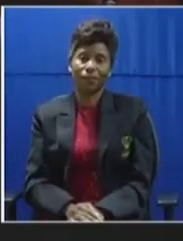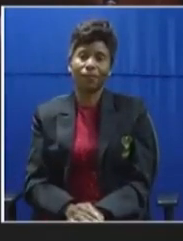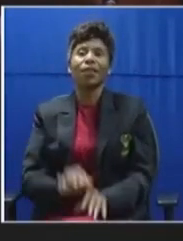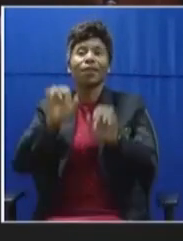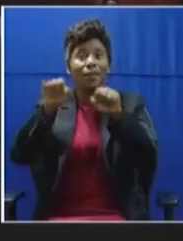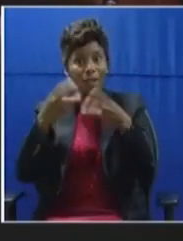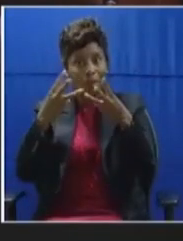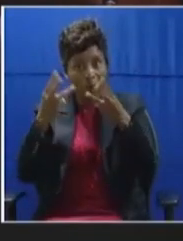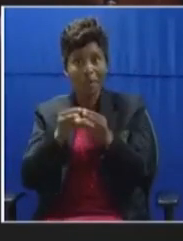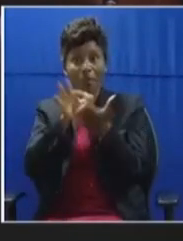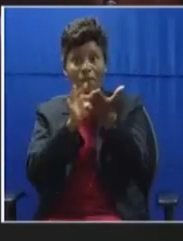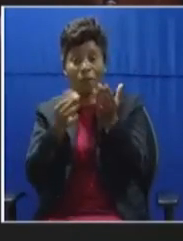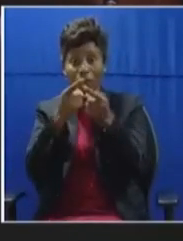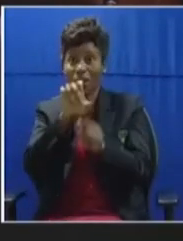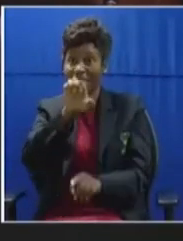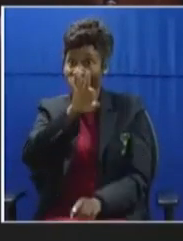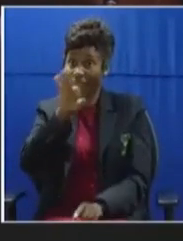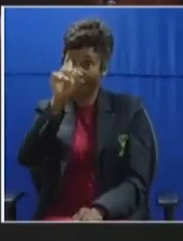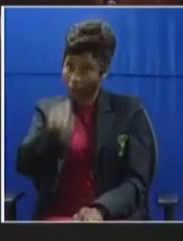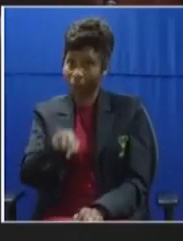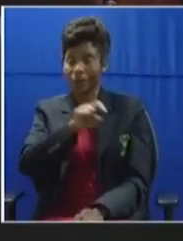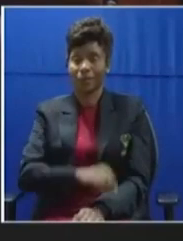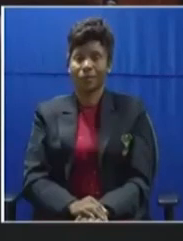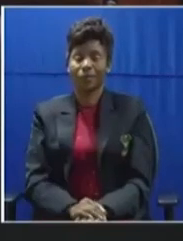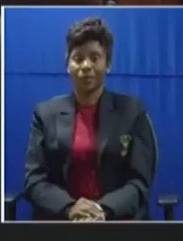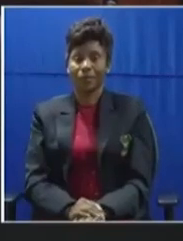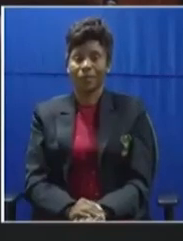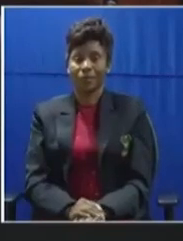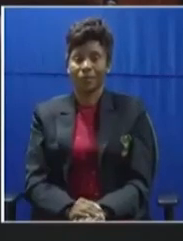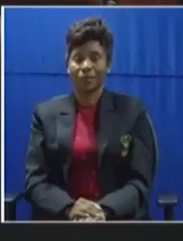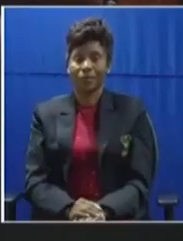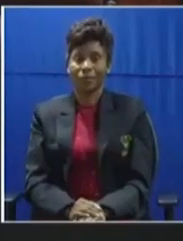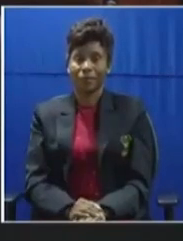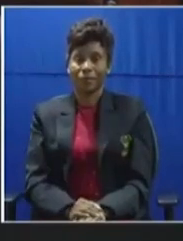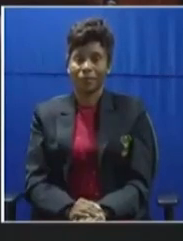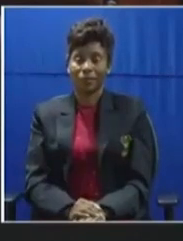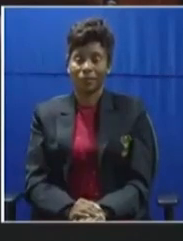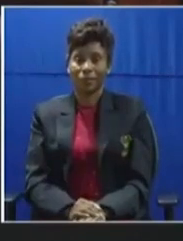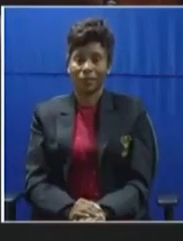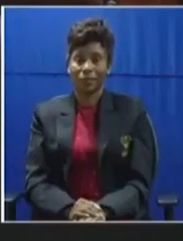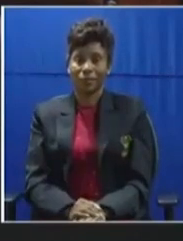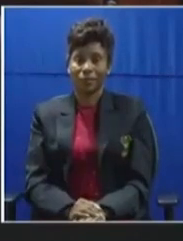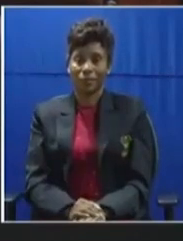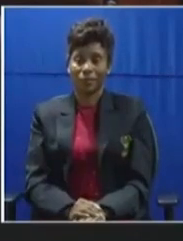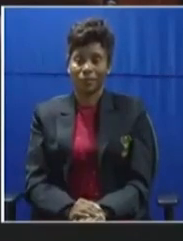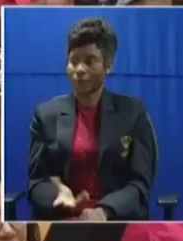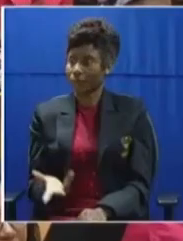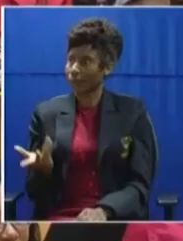Kaula, please take your seat. Ukujwayela njalo uthi angiqukulane nezihla. Honorable Kaula, take your seat